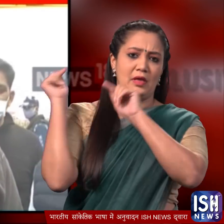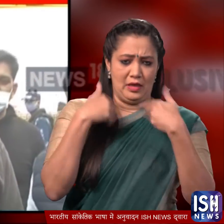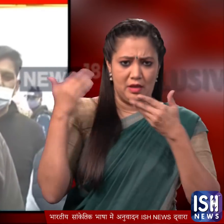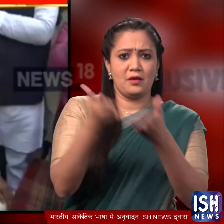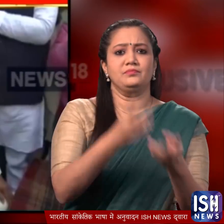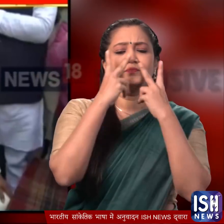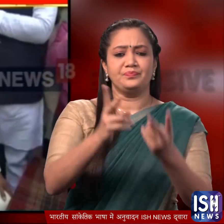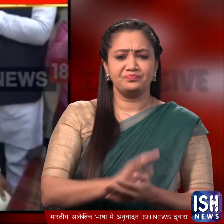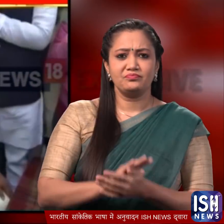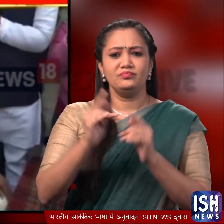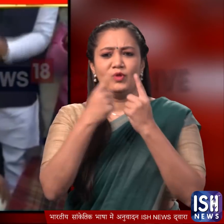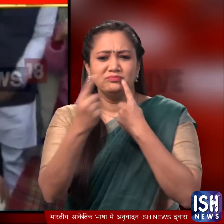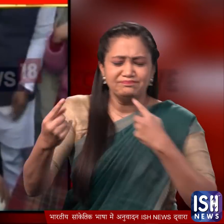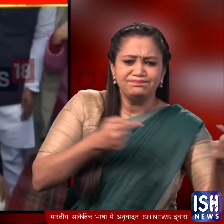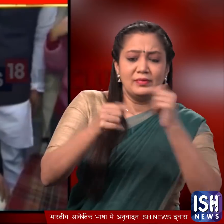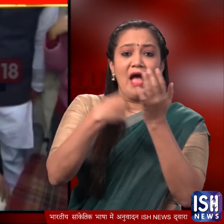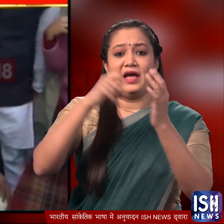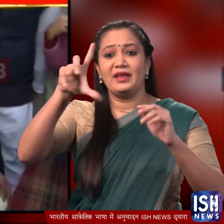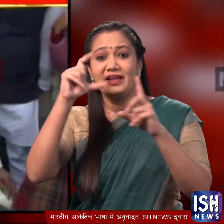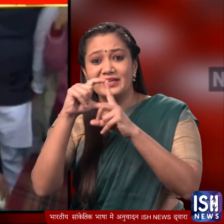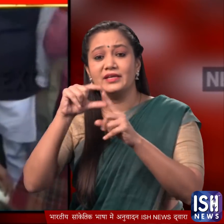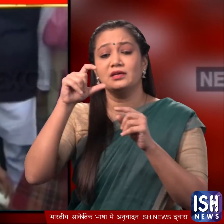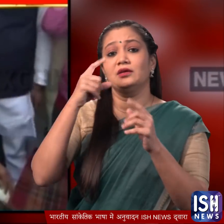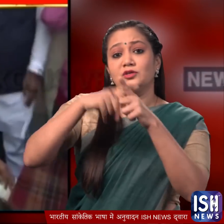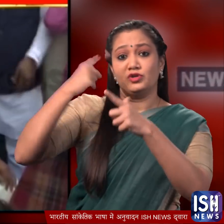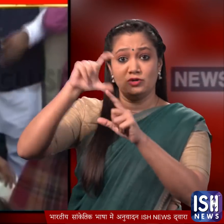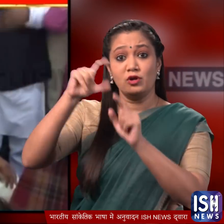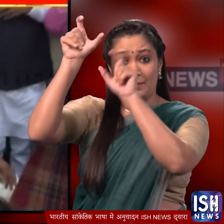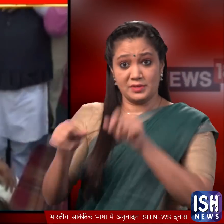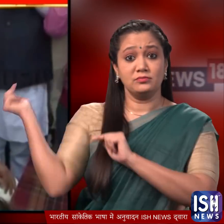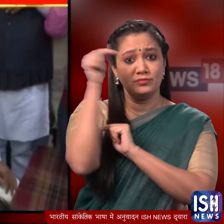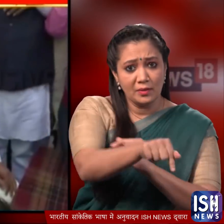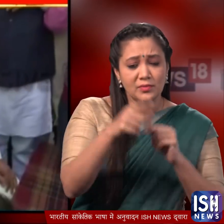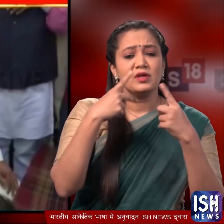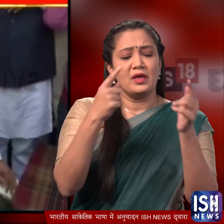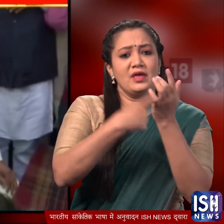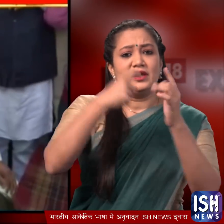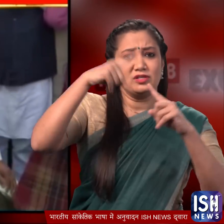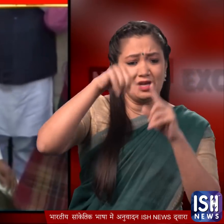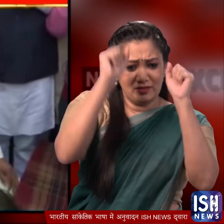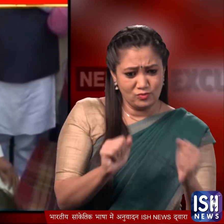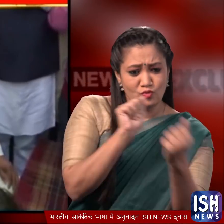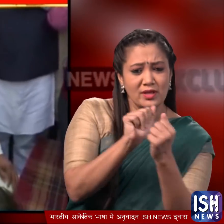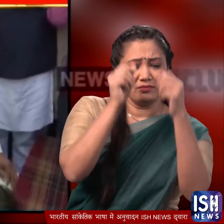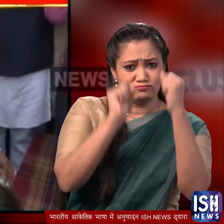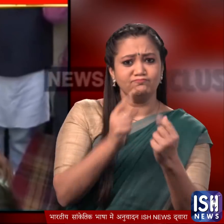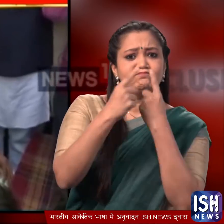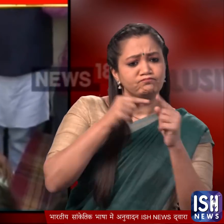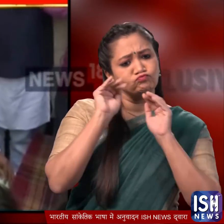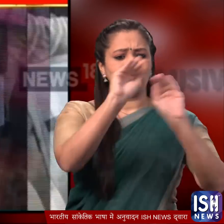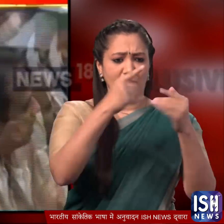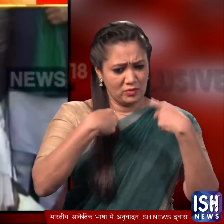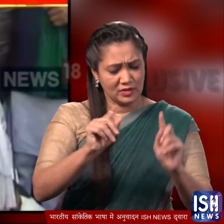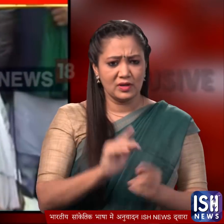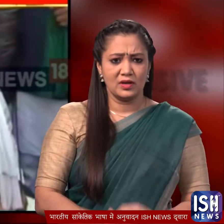दिक्कत तो नहीं आ रही है। गहमा गहमी के बीच आरएलडी नेता जयंत चौधरी भी वहां पहुंच गए। वो राकेश टिकैत के साथ बैठे और उनके आंदोलन का समर्थन